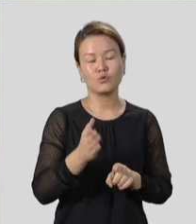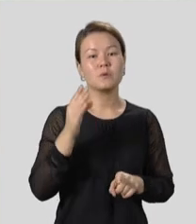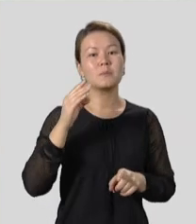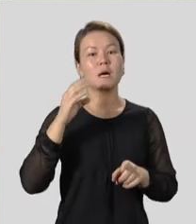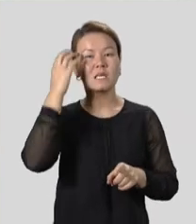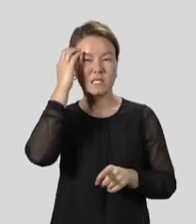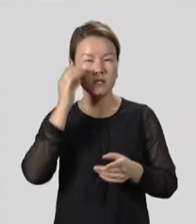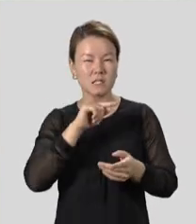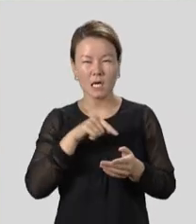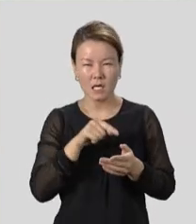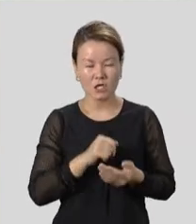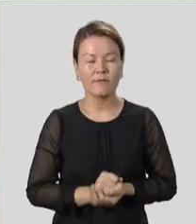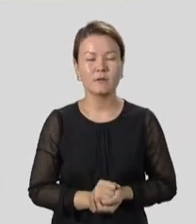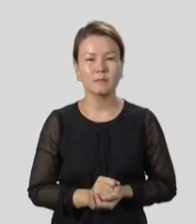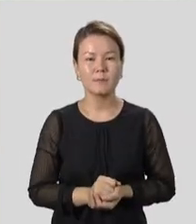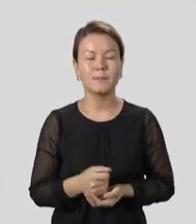закрашивать. Для